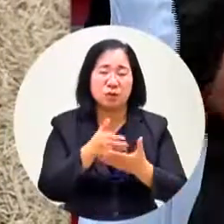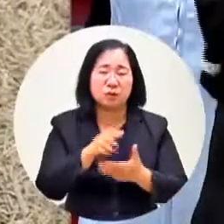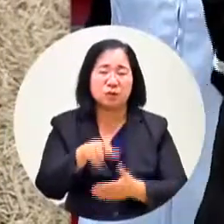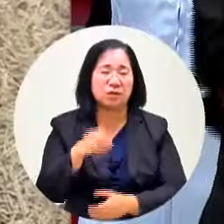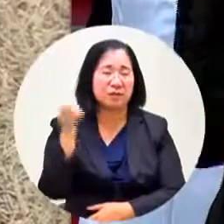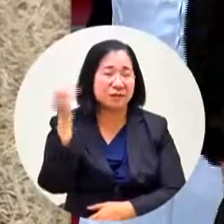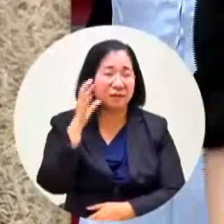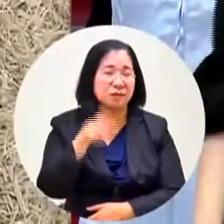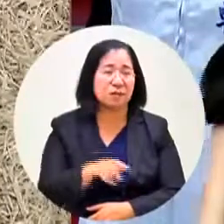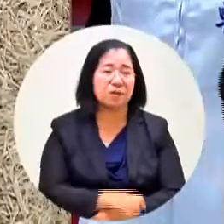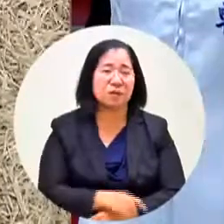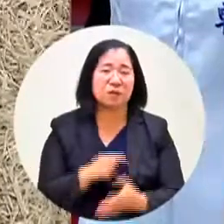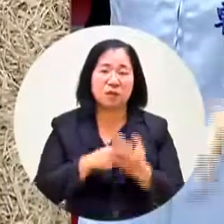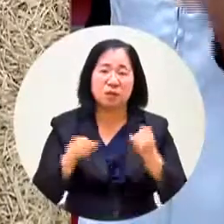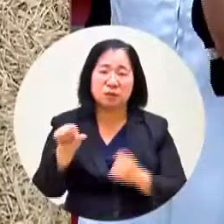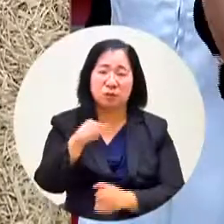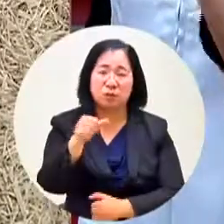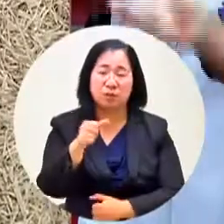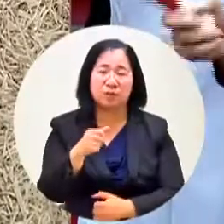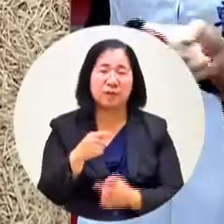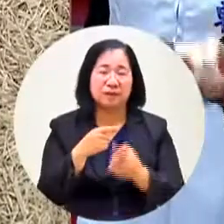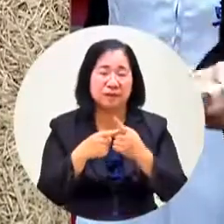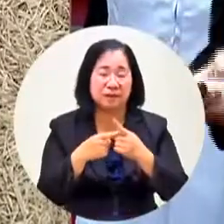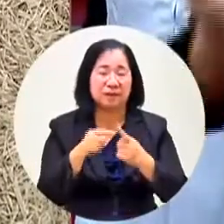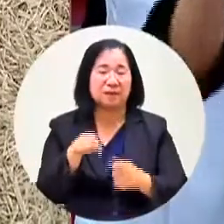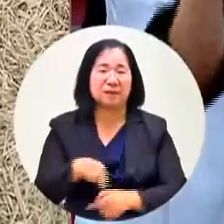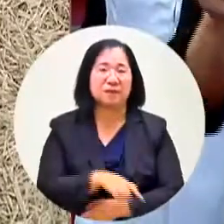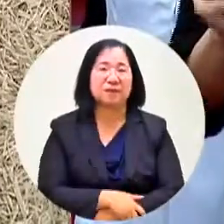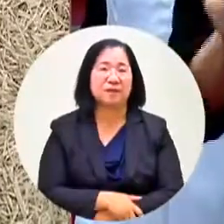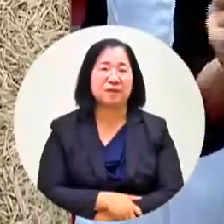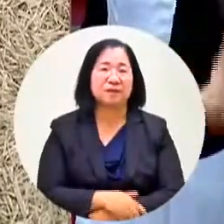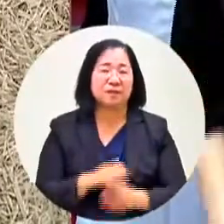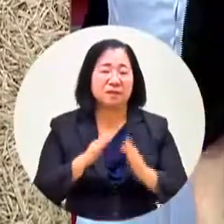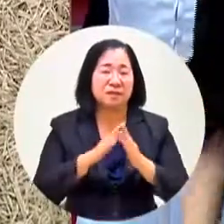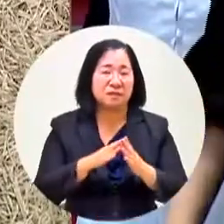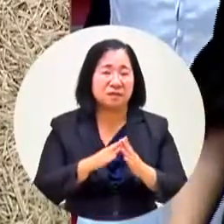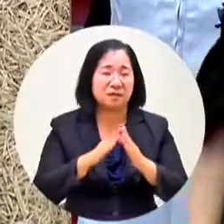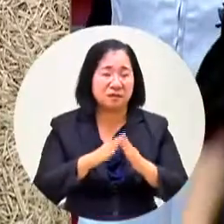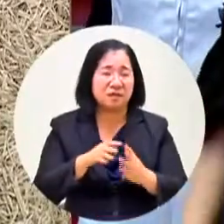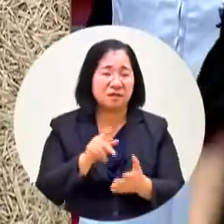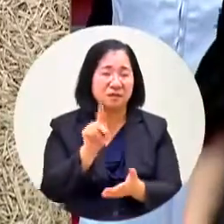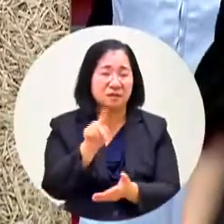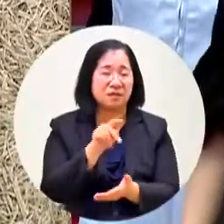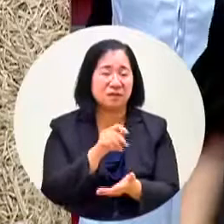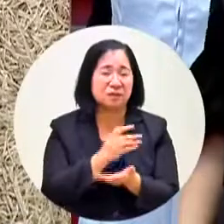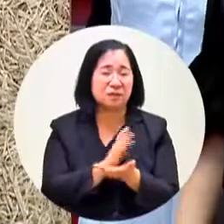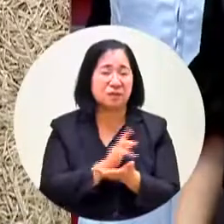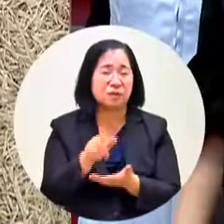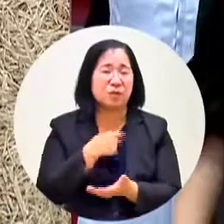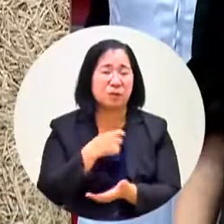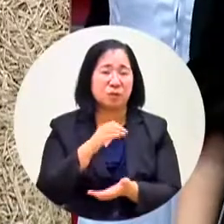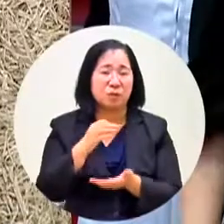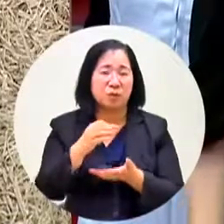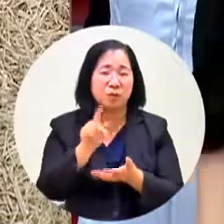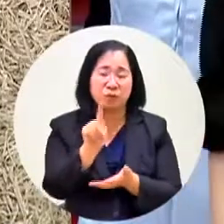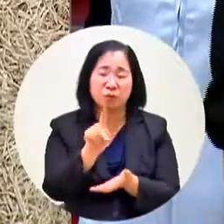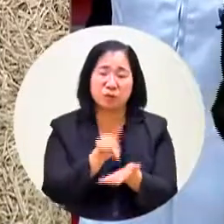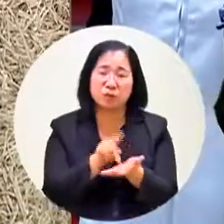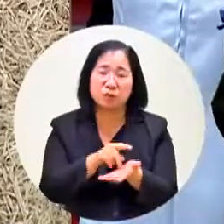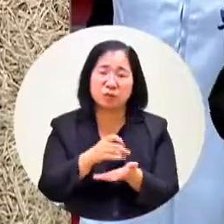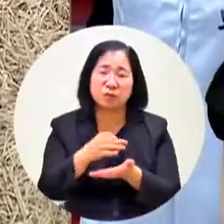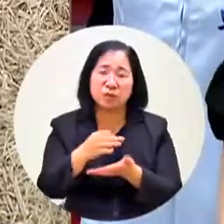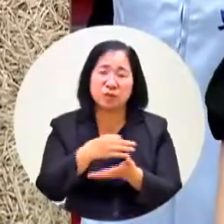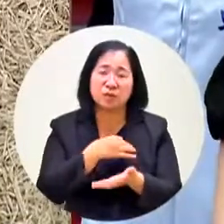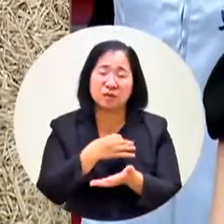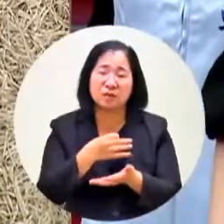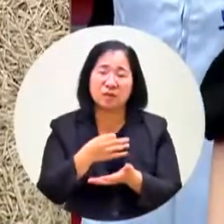书发表会地点你还记得在哪里吗？ 来，文化局长， 仕途对不对？ 我没有参加，所以我没有做。 那我就请教你，